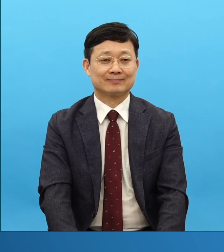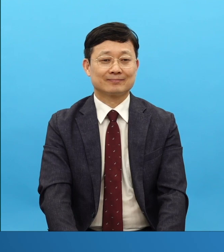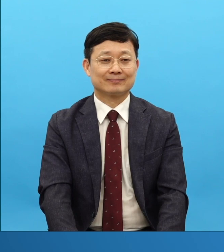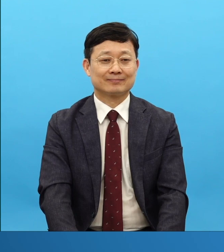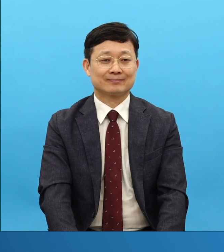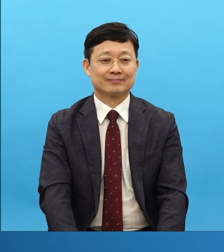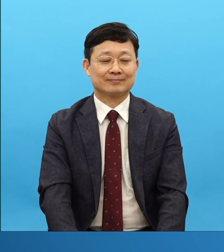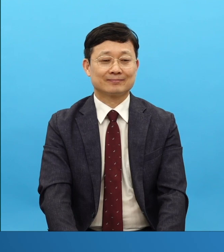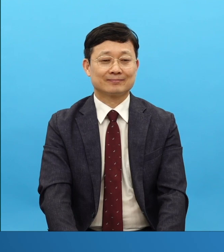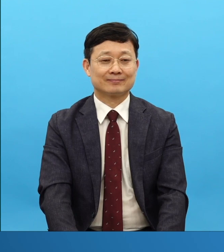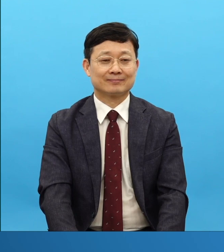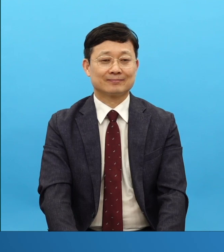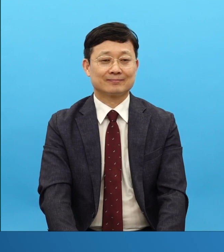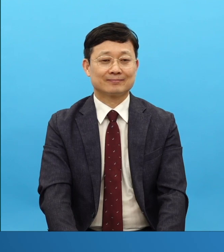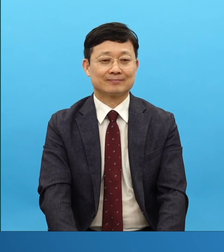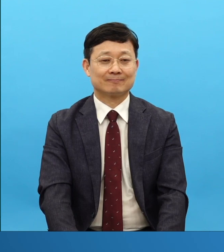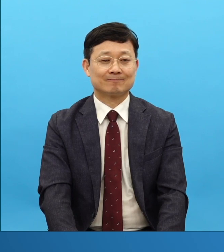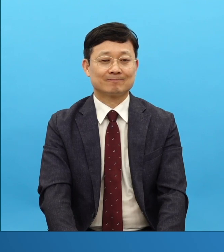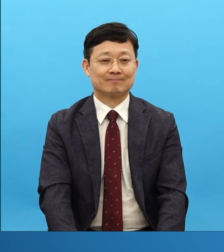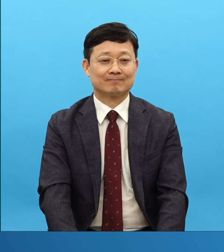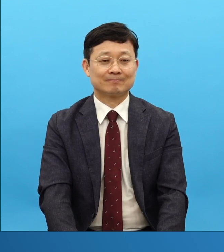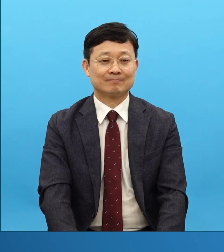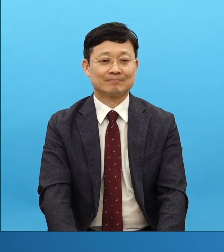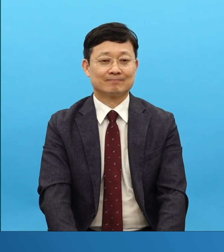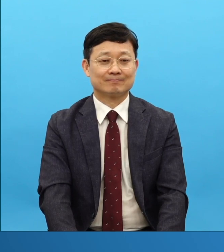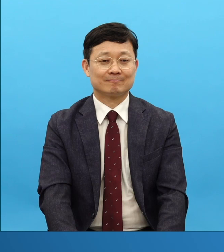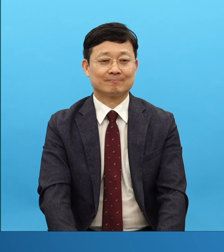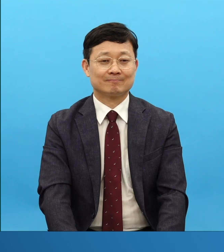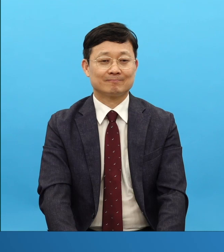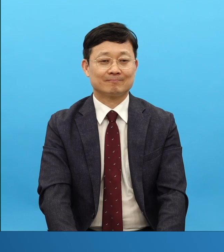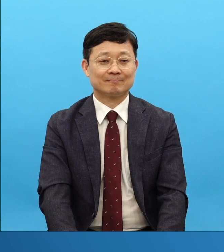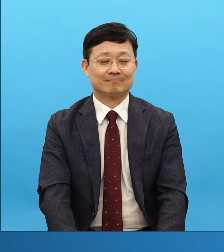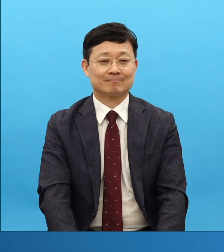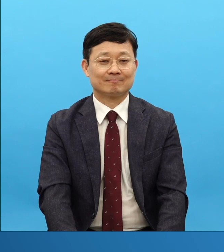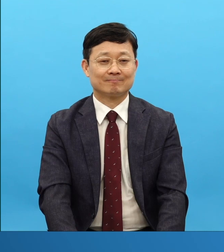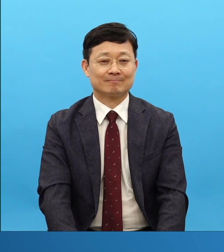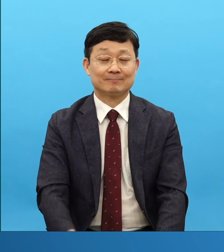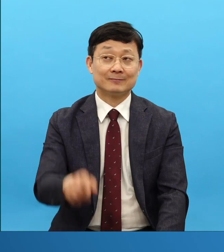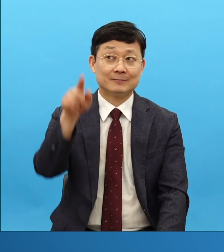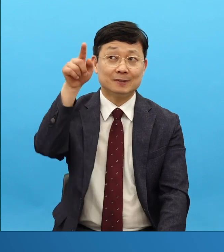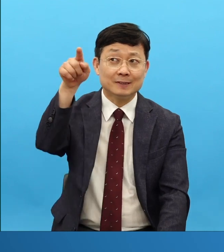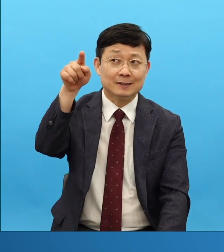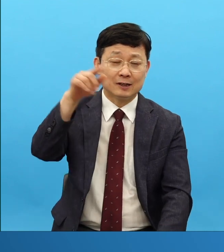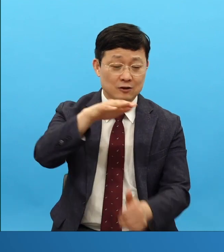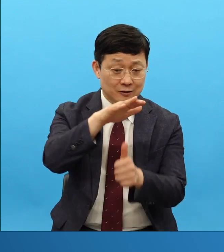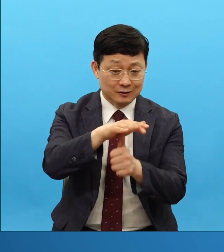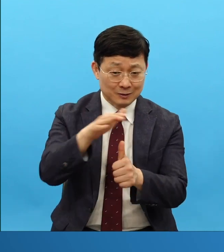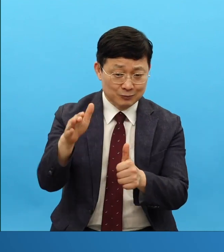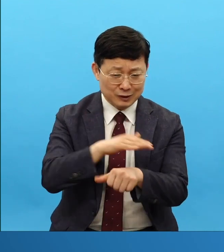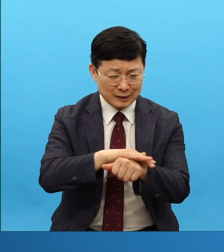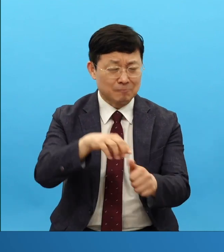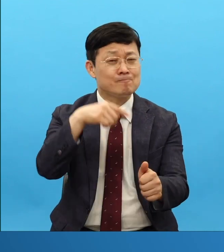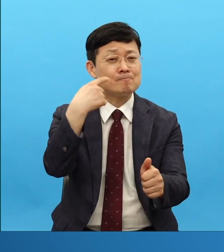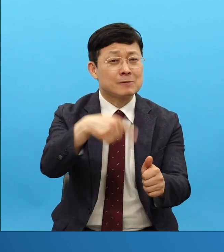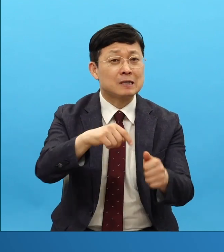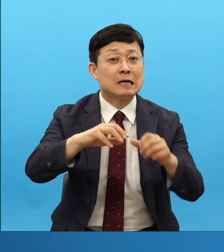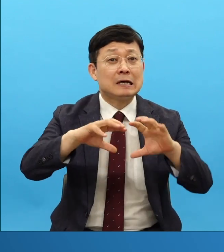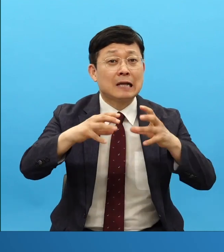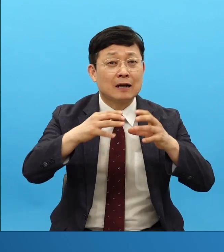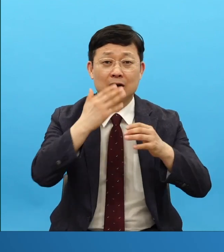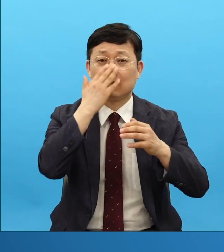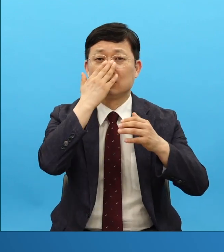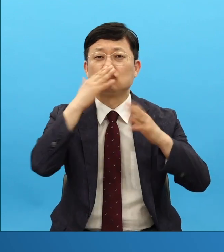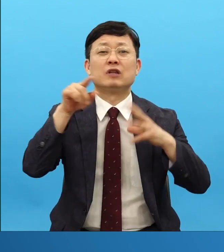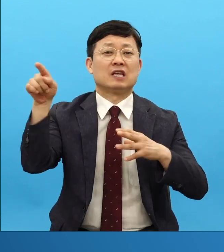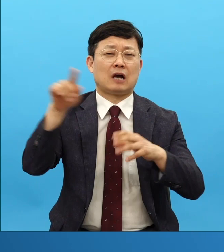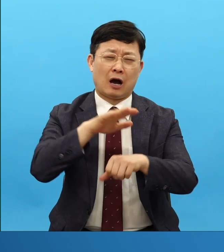they're feeling, how they are. 이걸 일찍부터 잘한 나라가 유대인입니다. And the 그렇죠. country that did this very well from the beginning